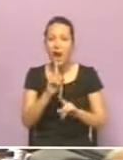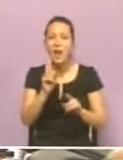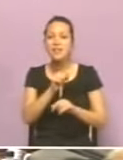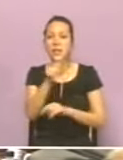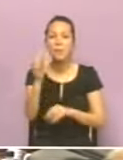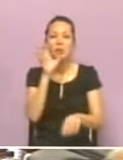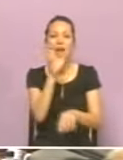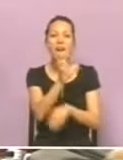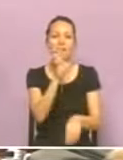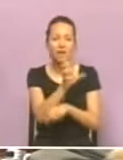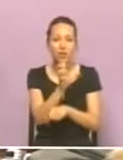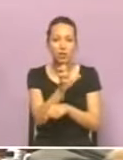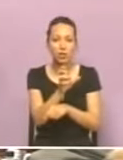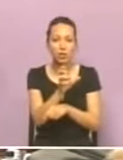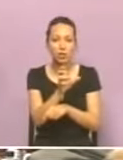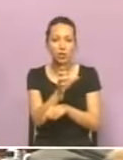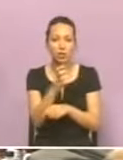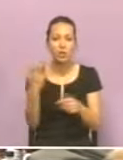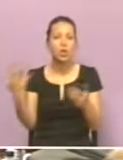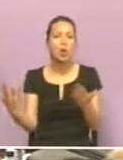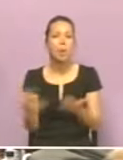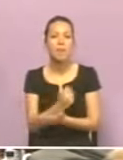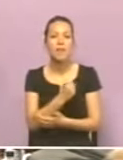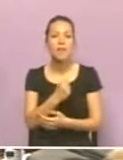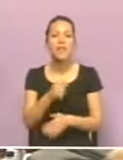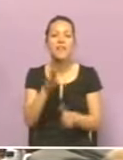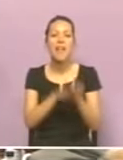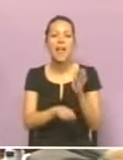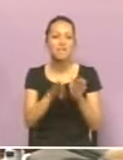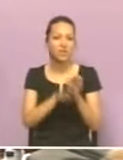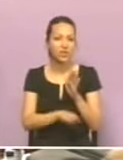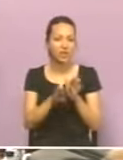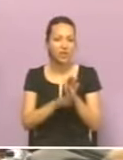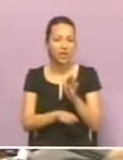zbog pridobijanja jeftinih političkih poena.